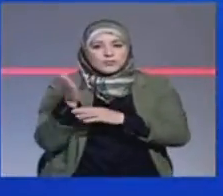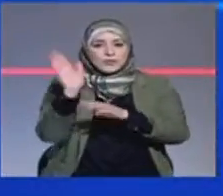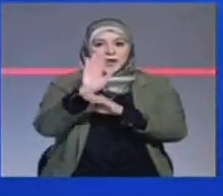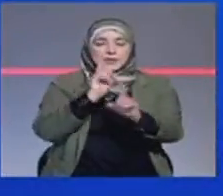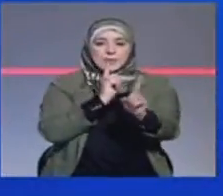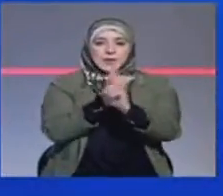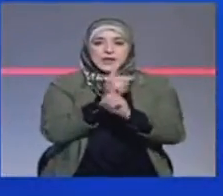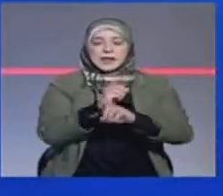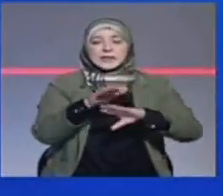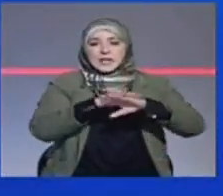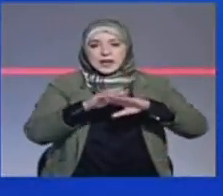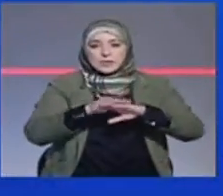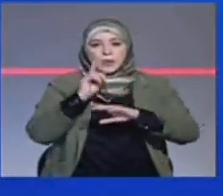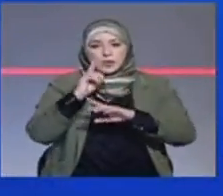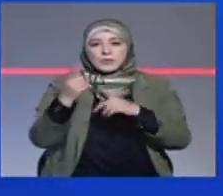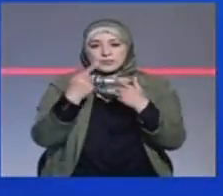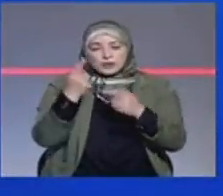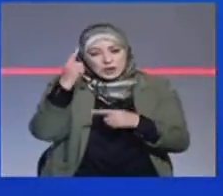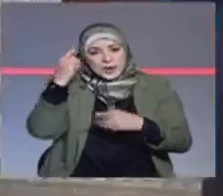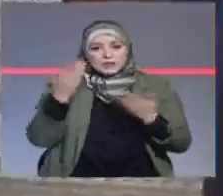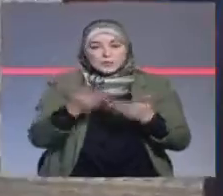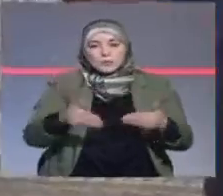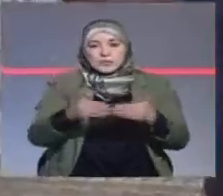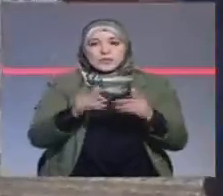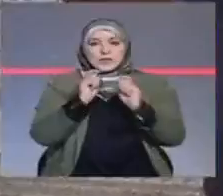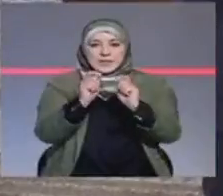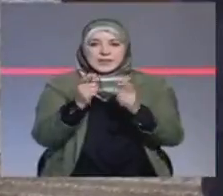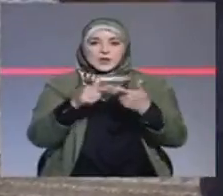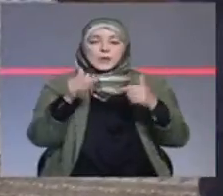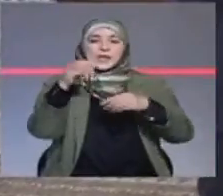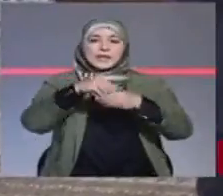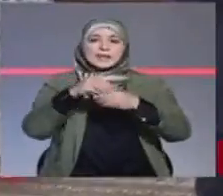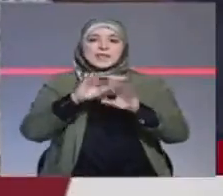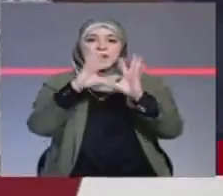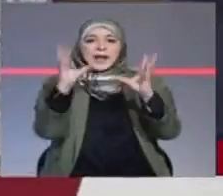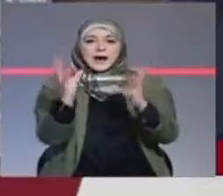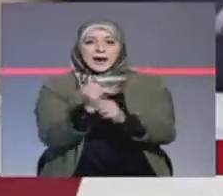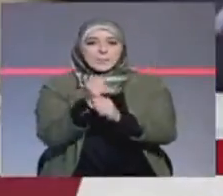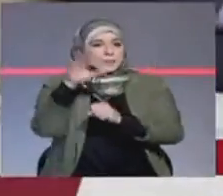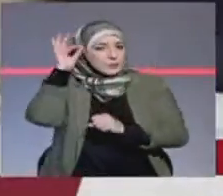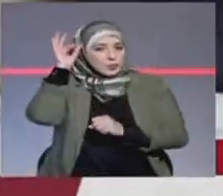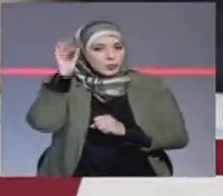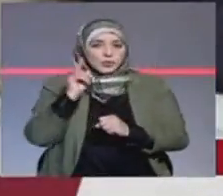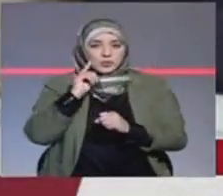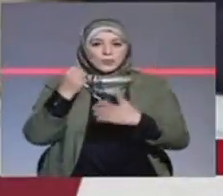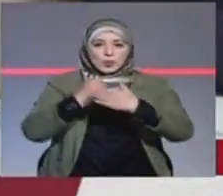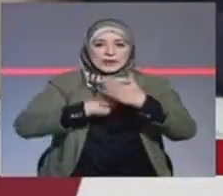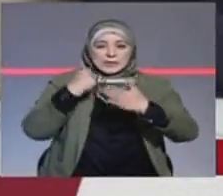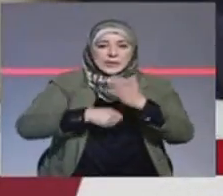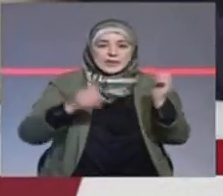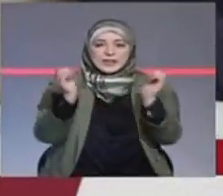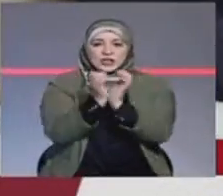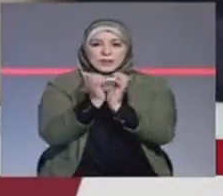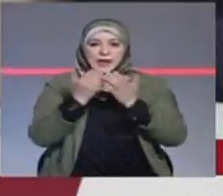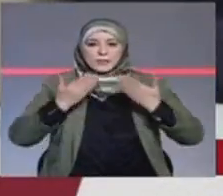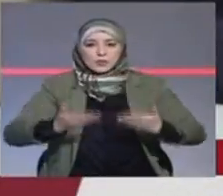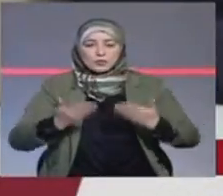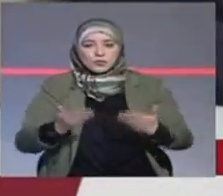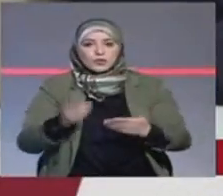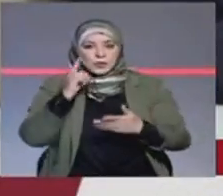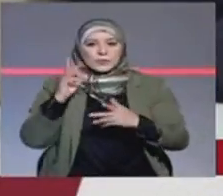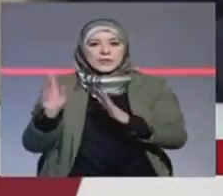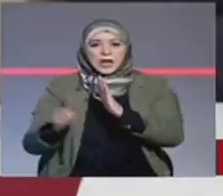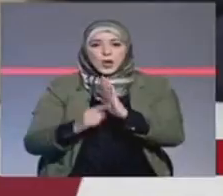اللقاء الذي تم فيه التطرق إلى الوضع السياسي والاقتصادي العام بالبلاد والتحديات الاجتماعية الراهنة والتي